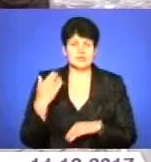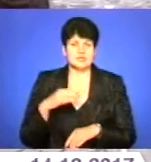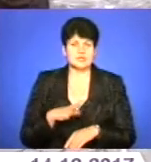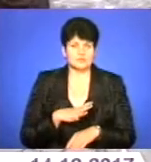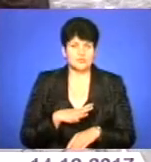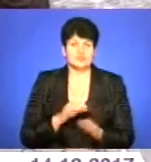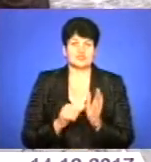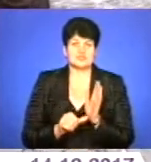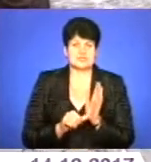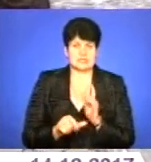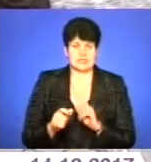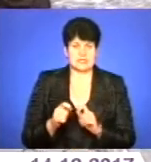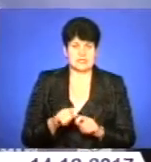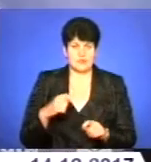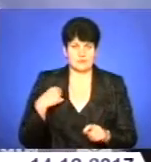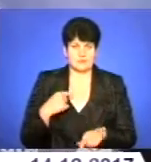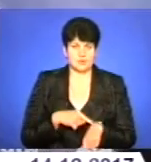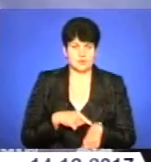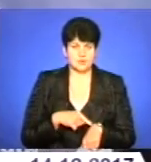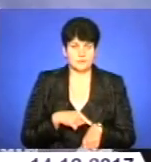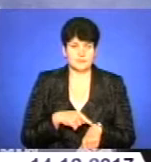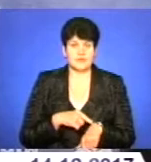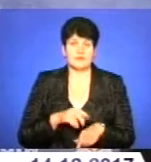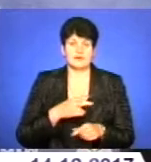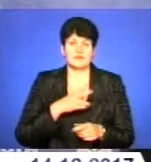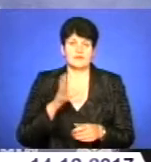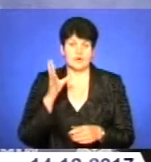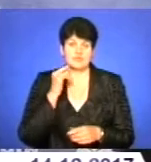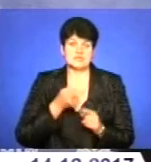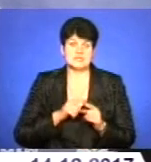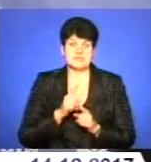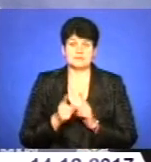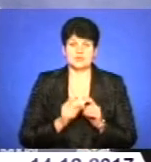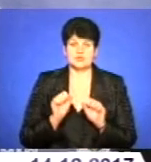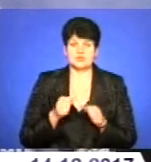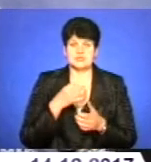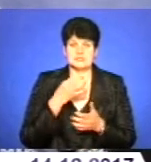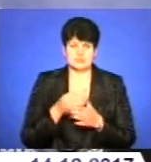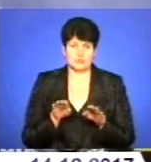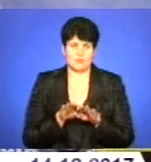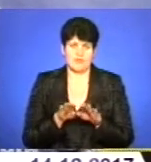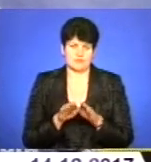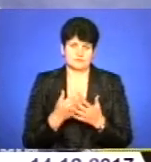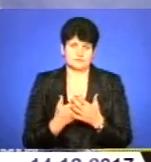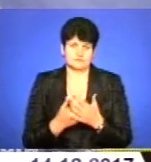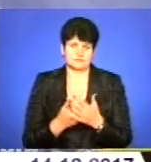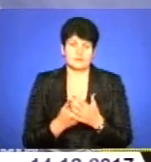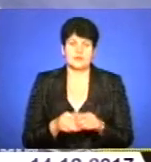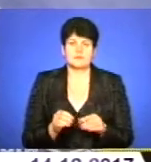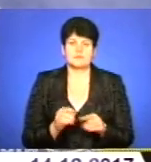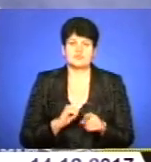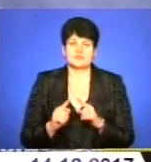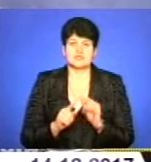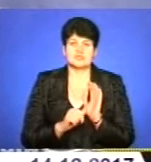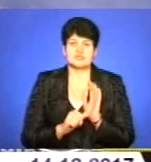була 60 км на годину. Враховуючи такі зміни, можна сказати, що, якщо брати порівняльну характеристику, при швидкості